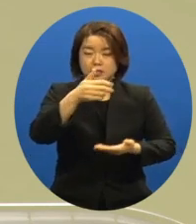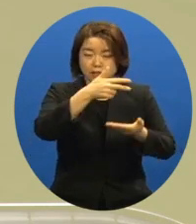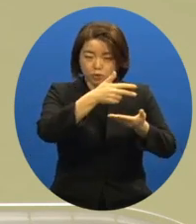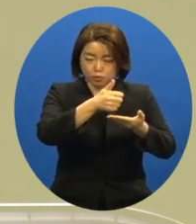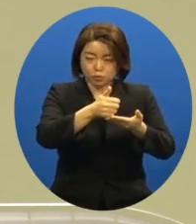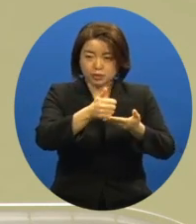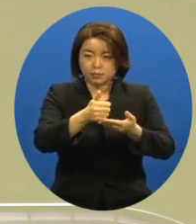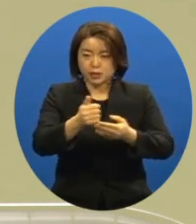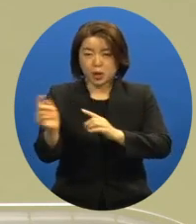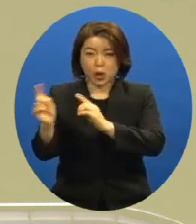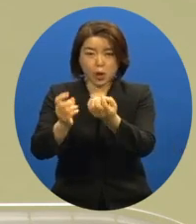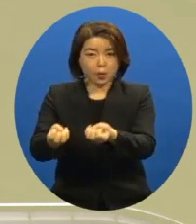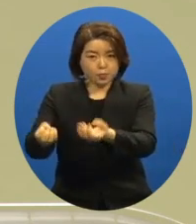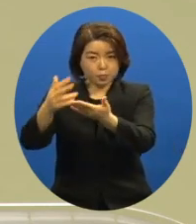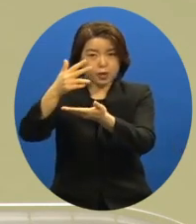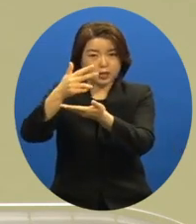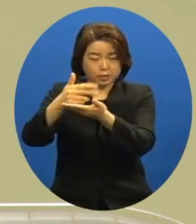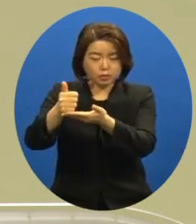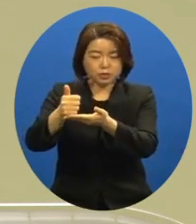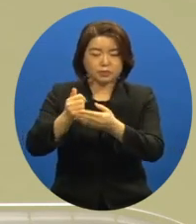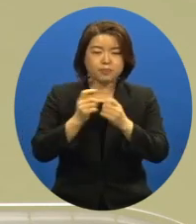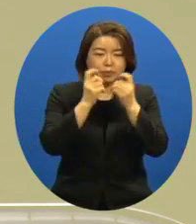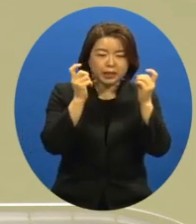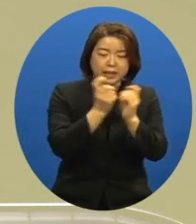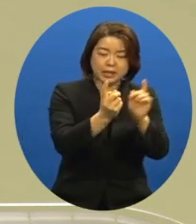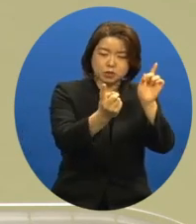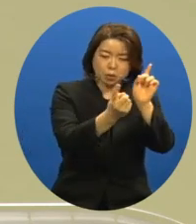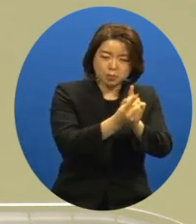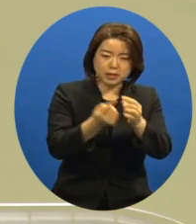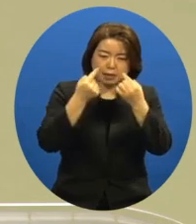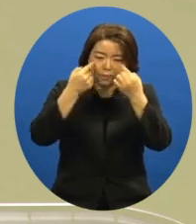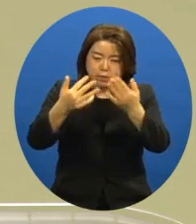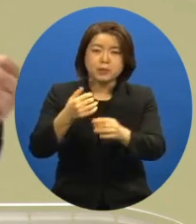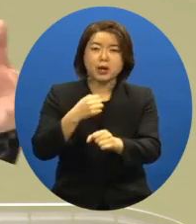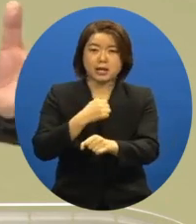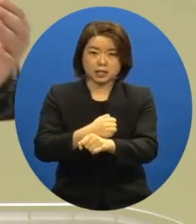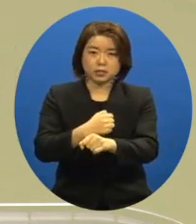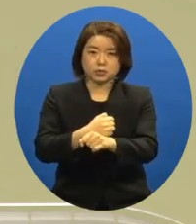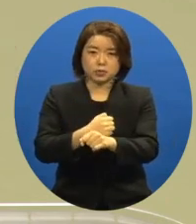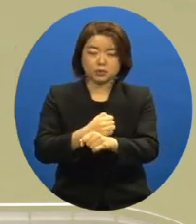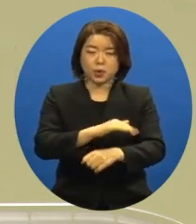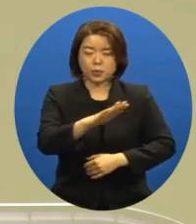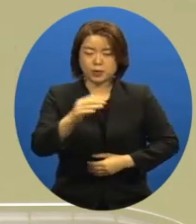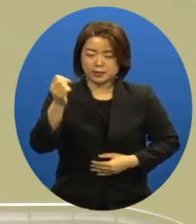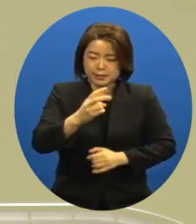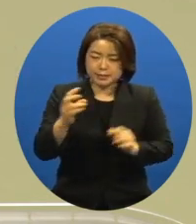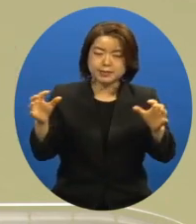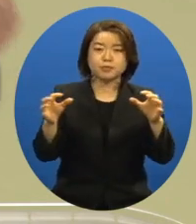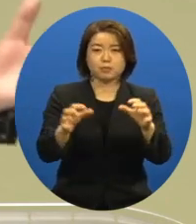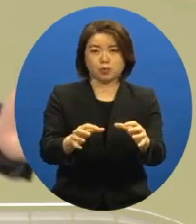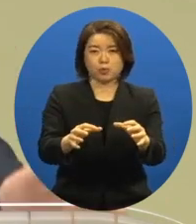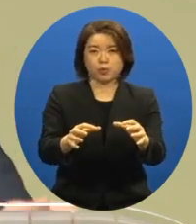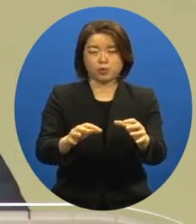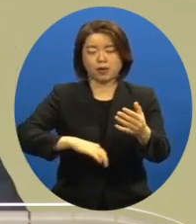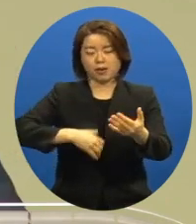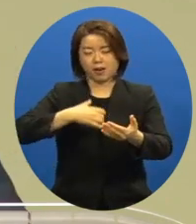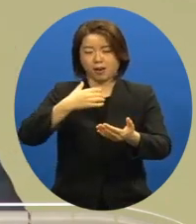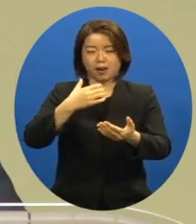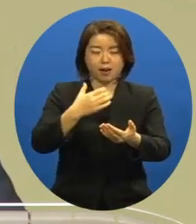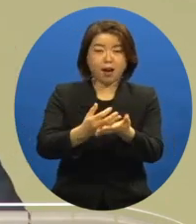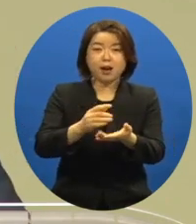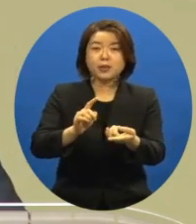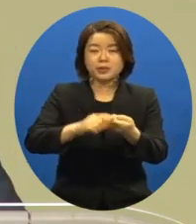주님을 우리가 개인적으로 만나는 것이 분명해지고 그리고 우리가 다시 모여서 감격스러운